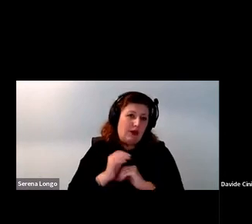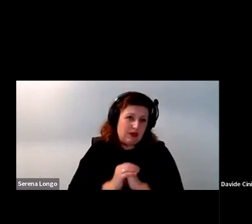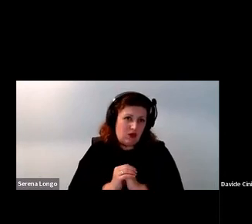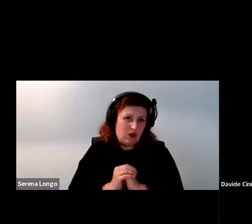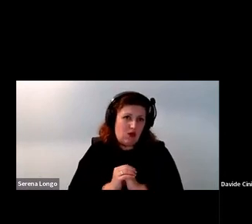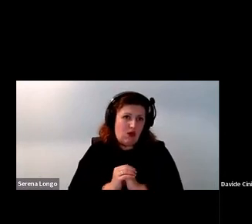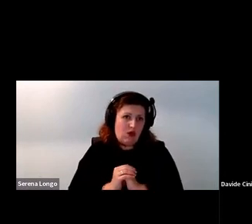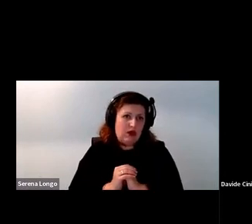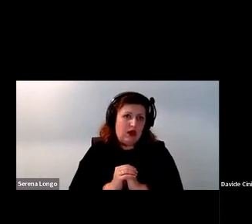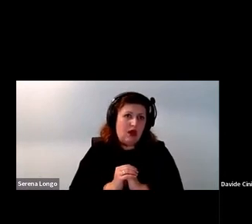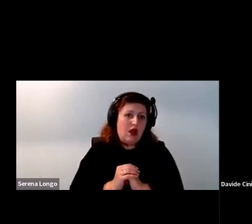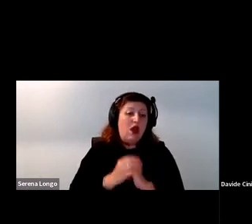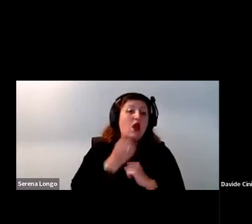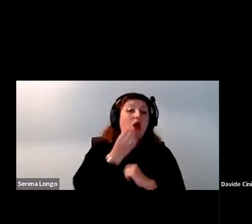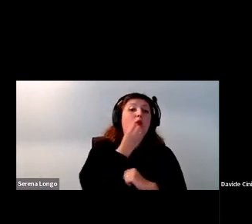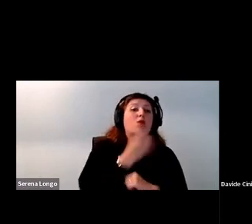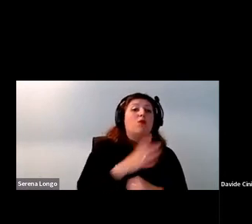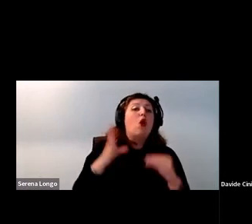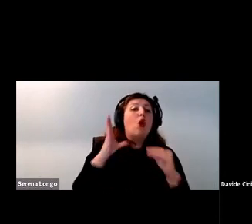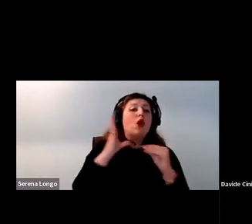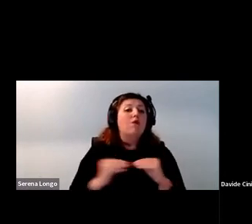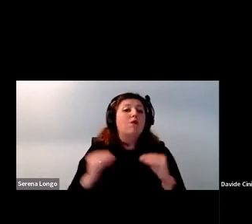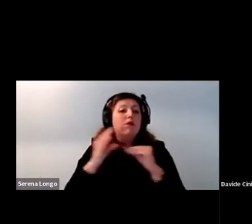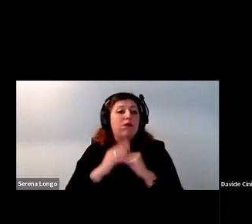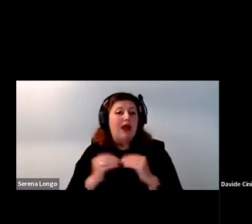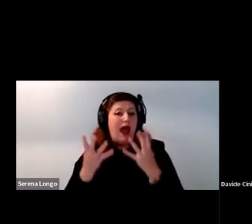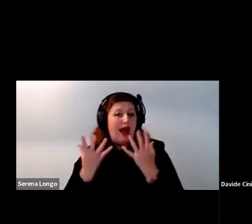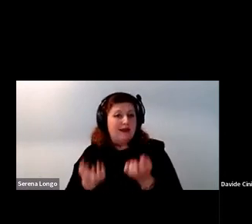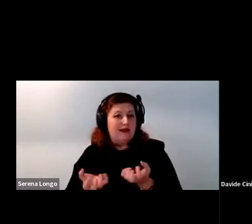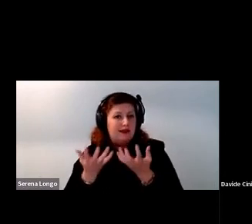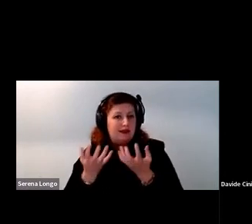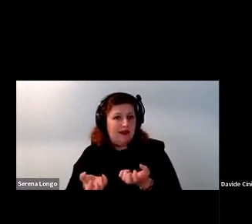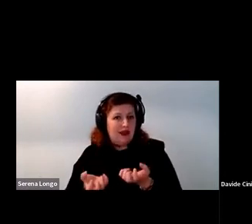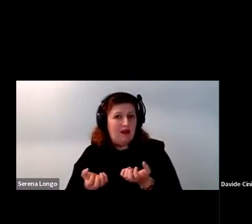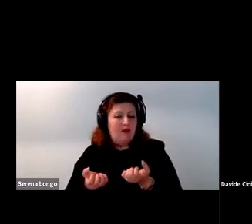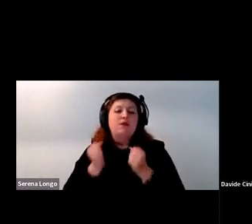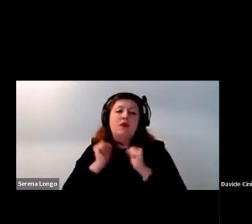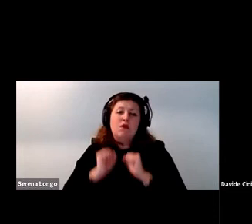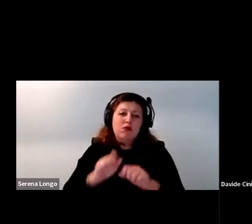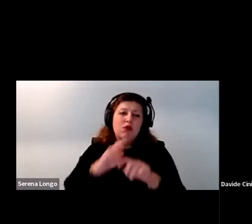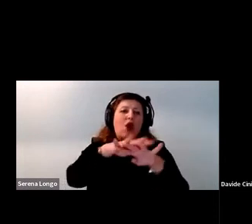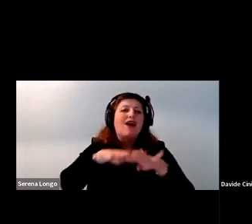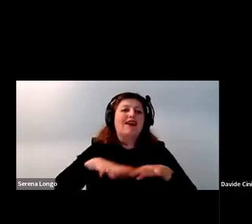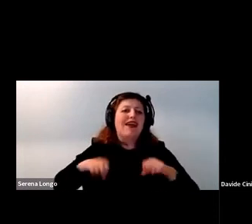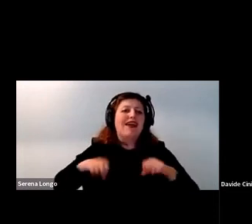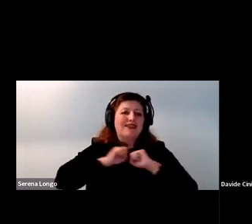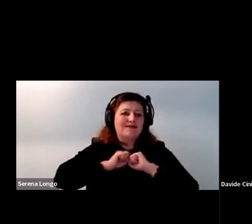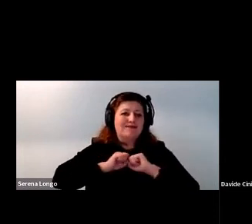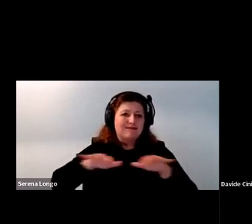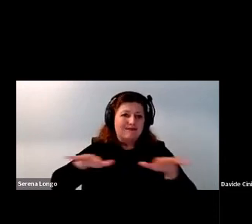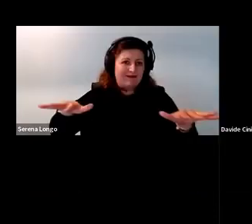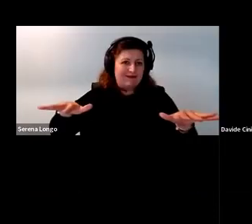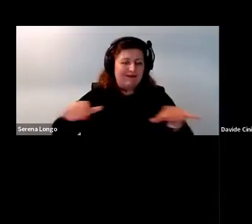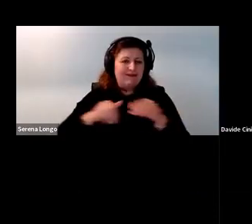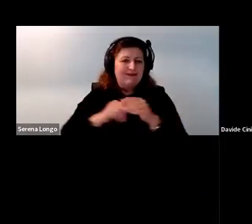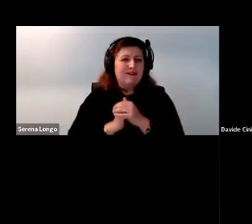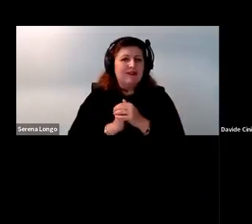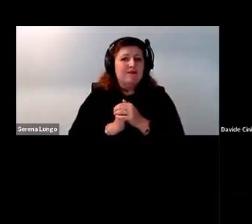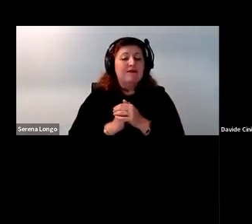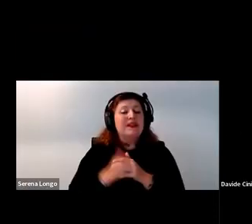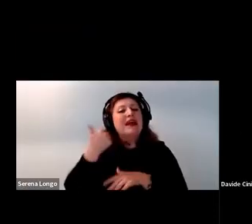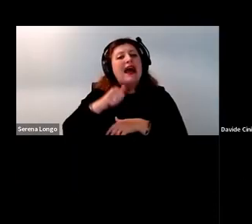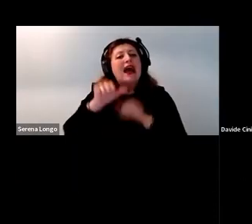practice possono essere ancora di più implementati e messi in rete, perché anche la formazione che riguarda noi